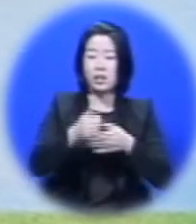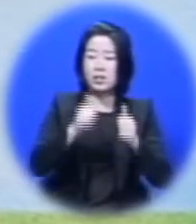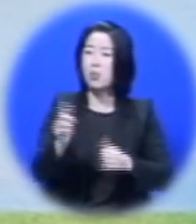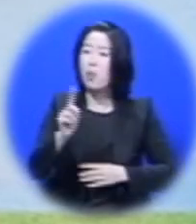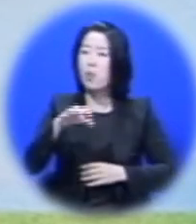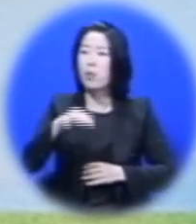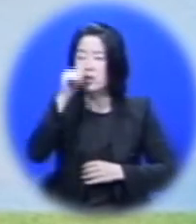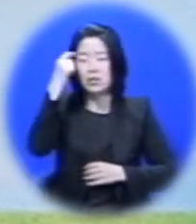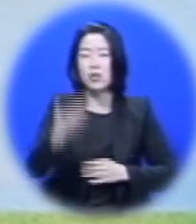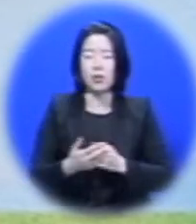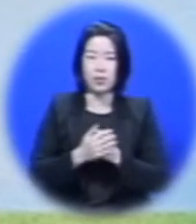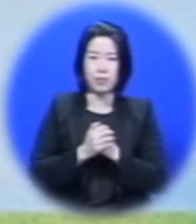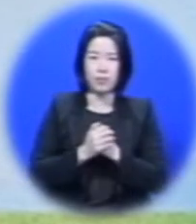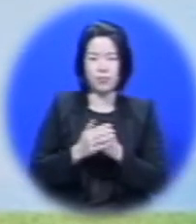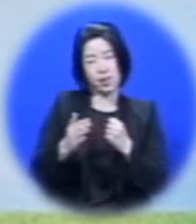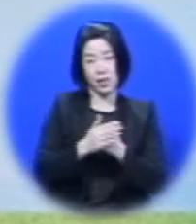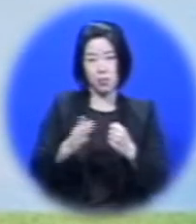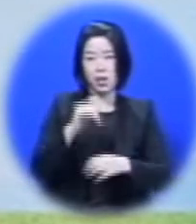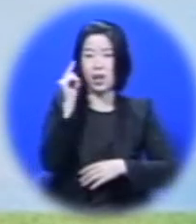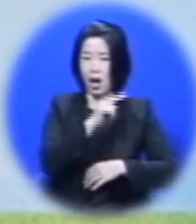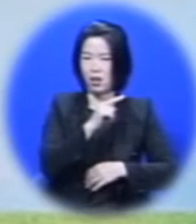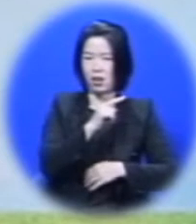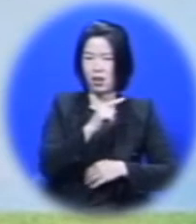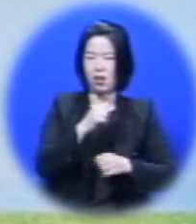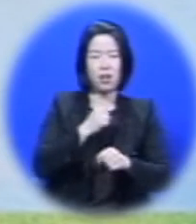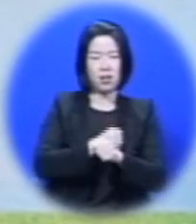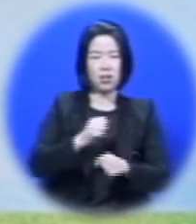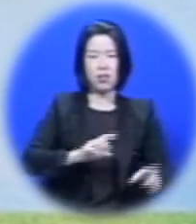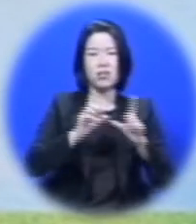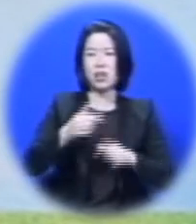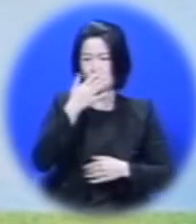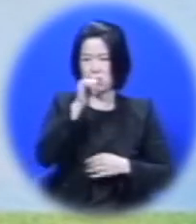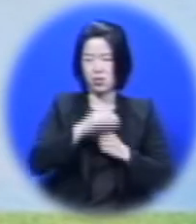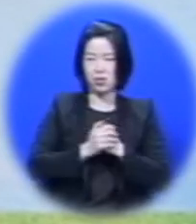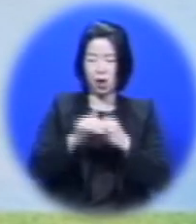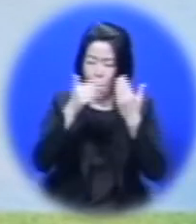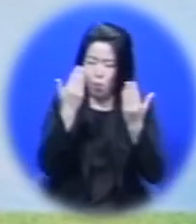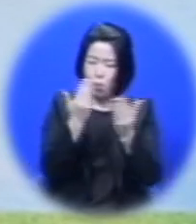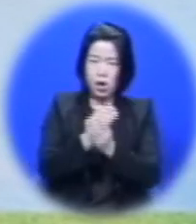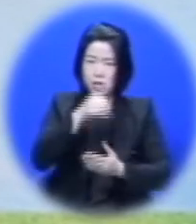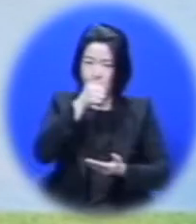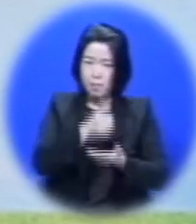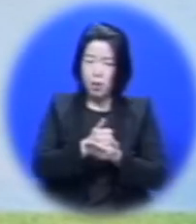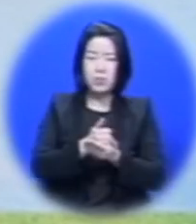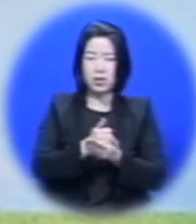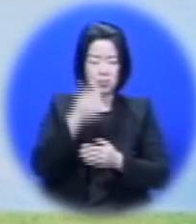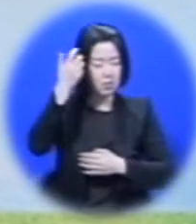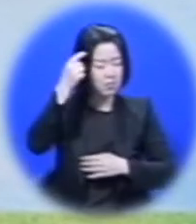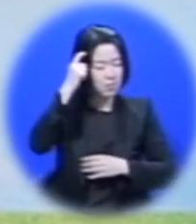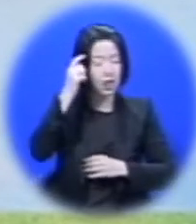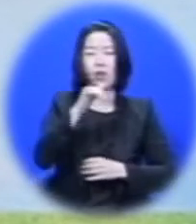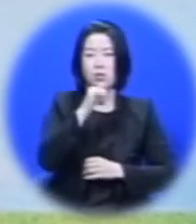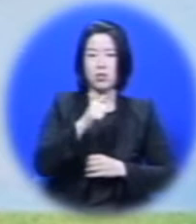어디 있어? 그러니까 악하게 사는 거죠. 완전 범죄라는 걸 꿈꿔요. 그런